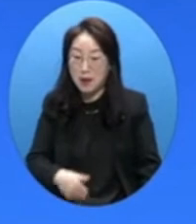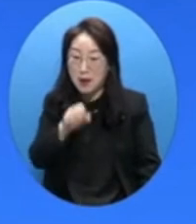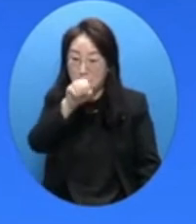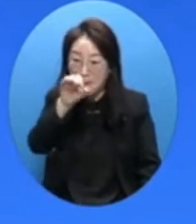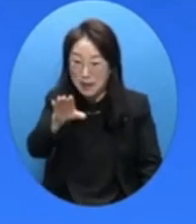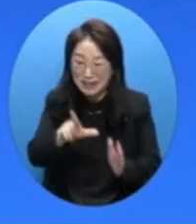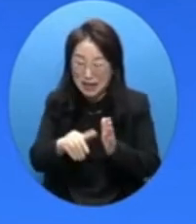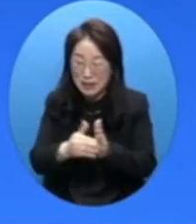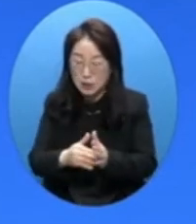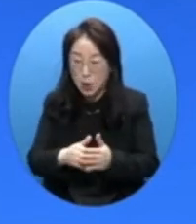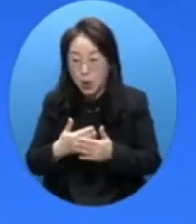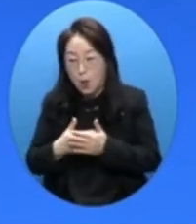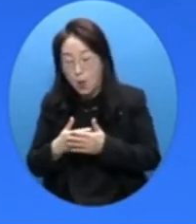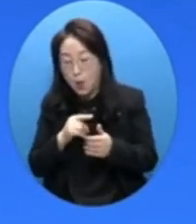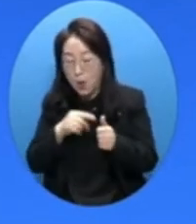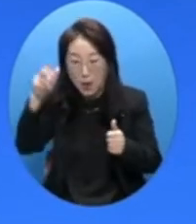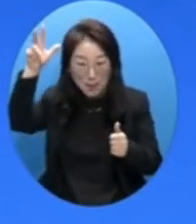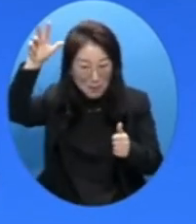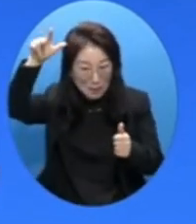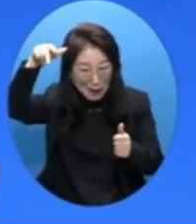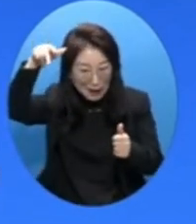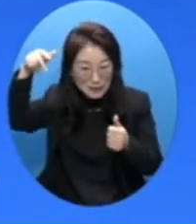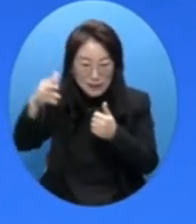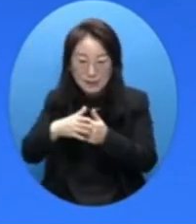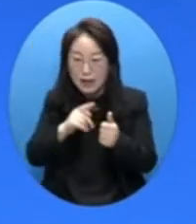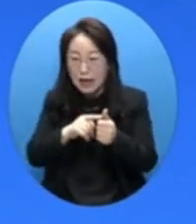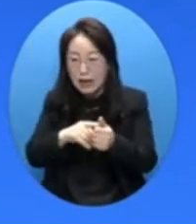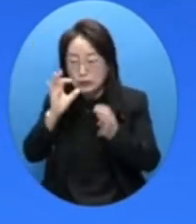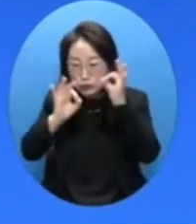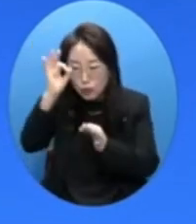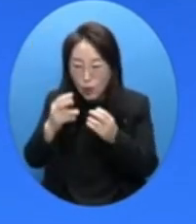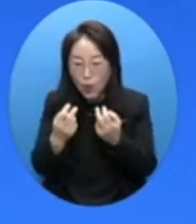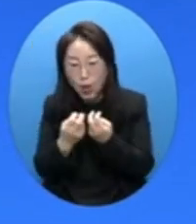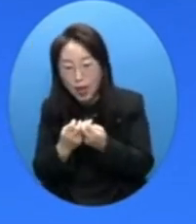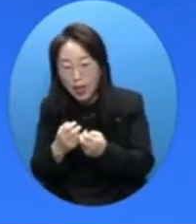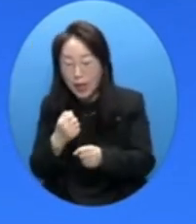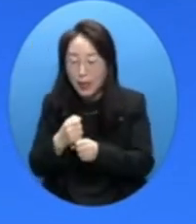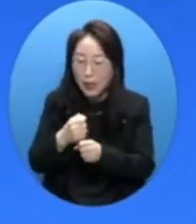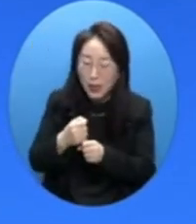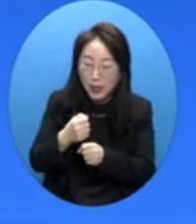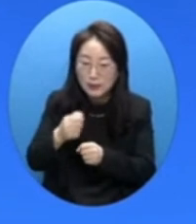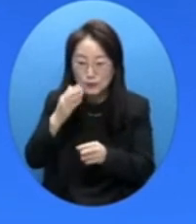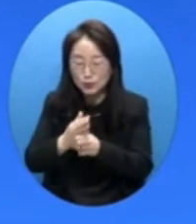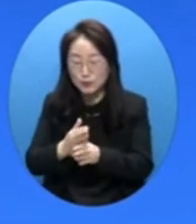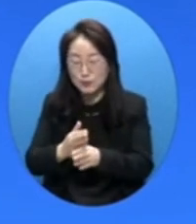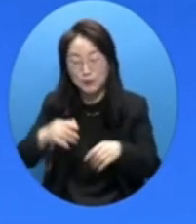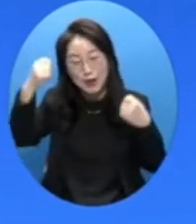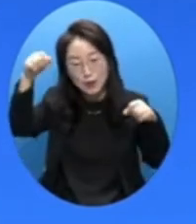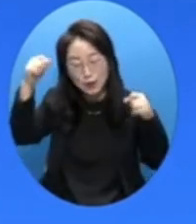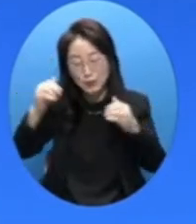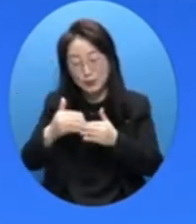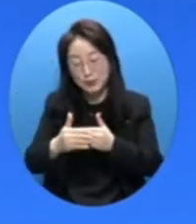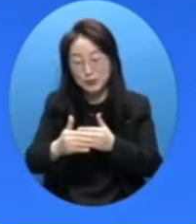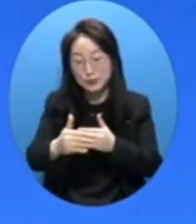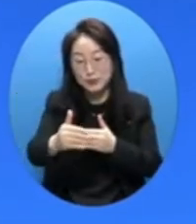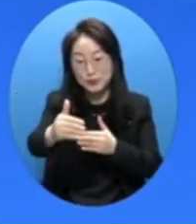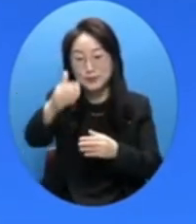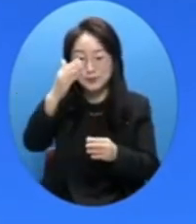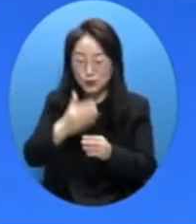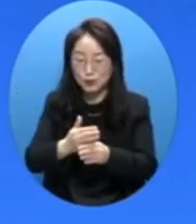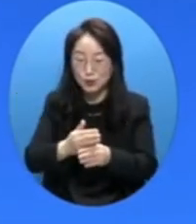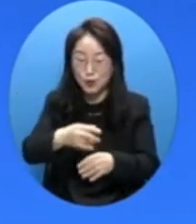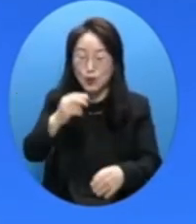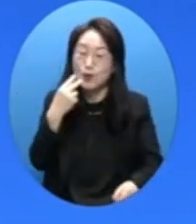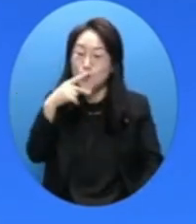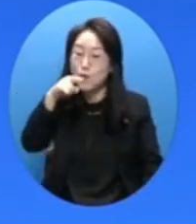아이가 직접 눈이 떨어져서 실수할까봐 그래서 연극이 다 되는데 무대 요셉과